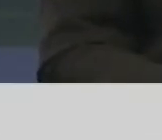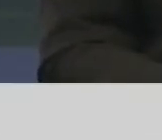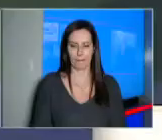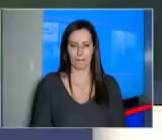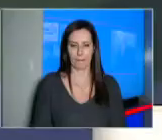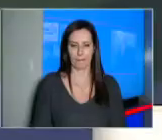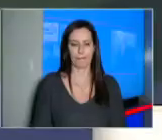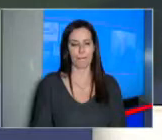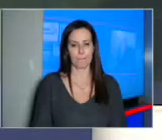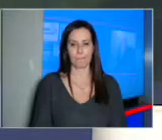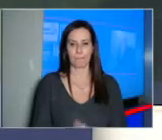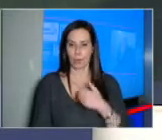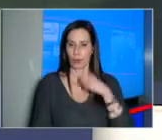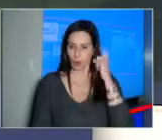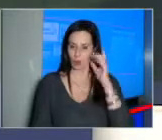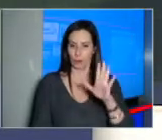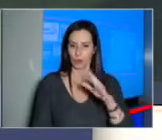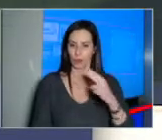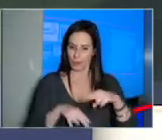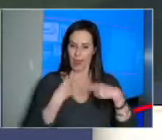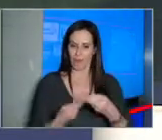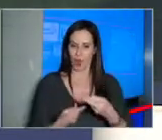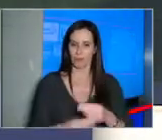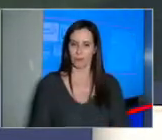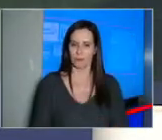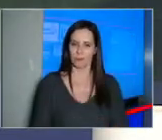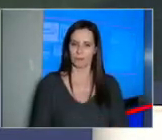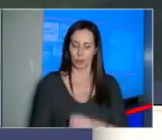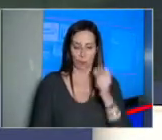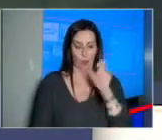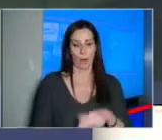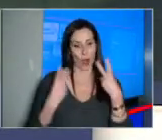טוב. אני חושב שאנחנו הולכים למעברון, ואז יש לי פה מרואיין, חשוב.